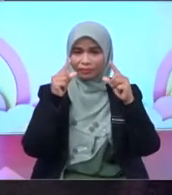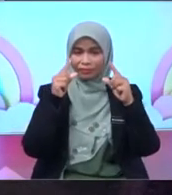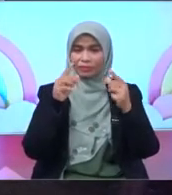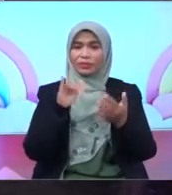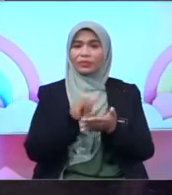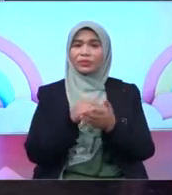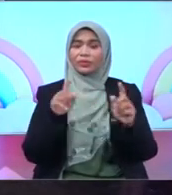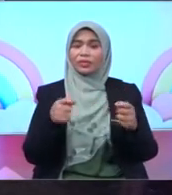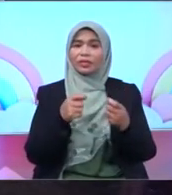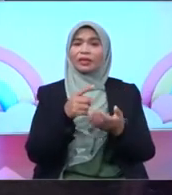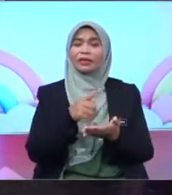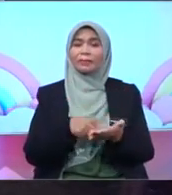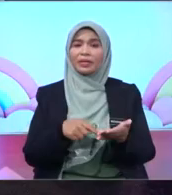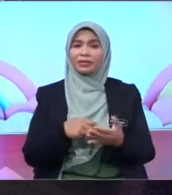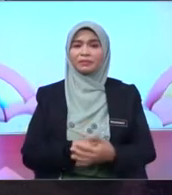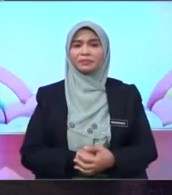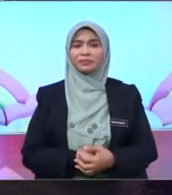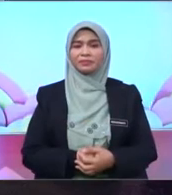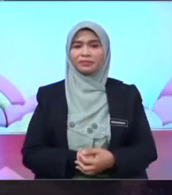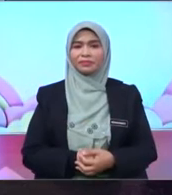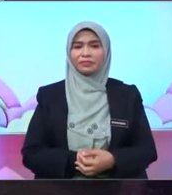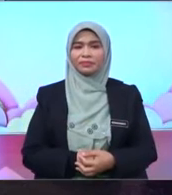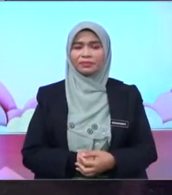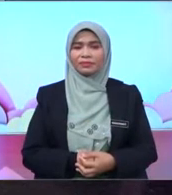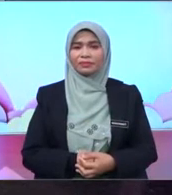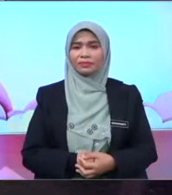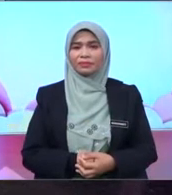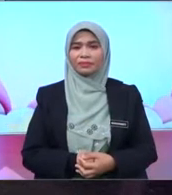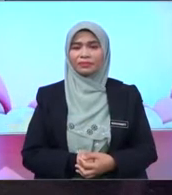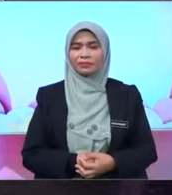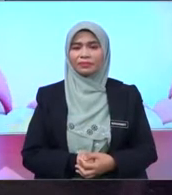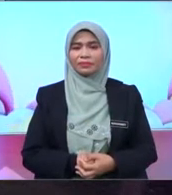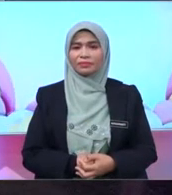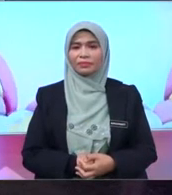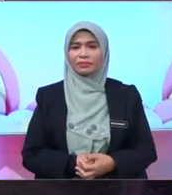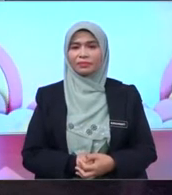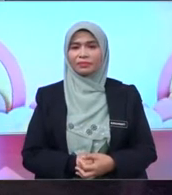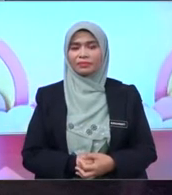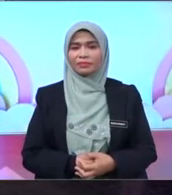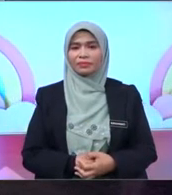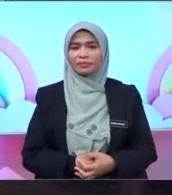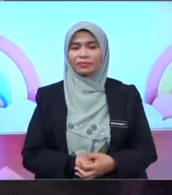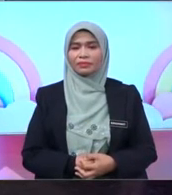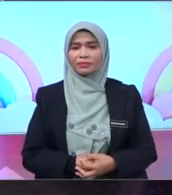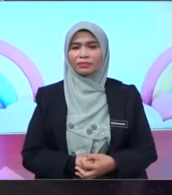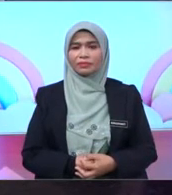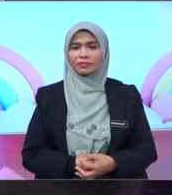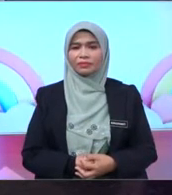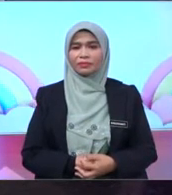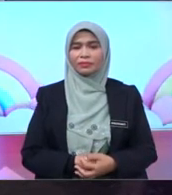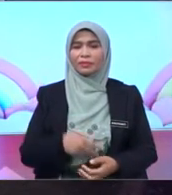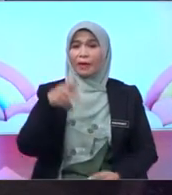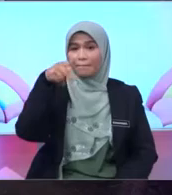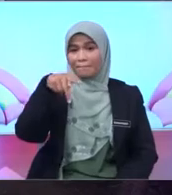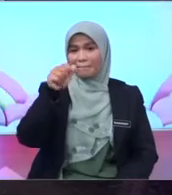apa ngecul murid-murid he tingkah laku yang aku ini ya rezeki chegou tingkah laku